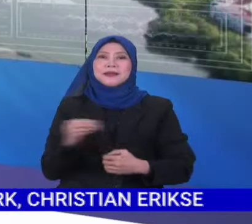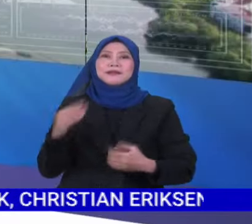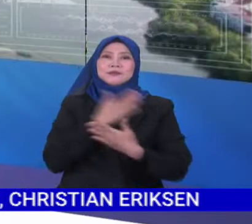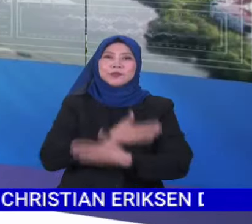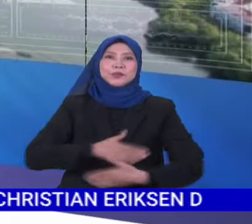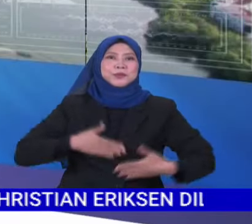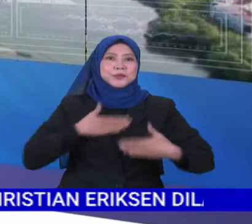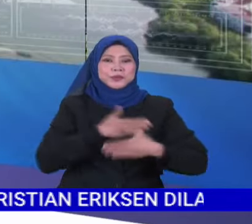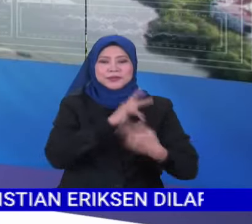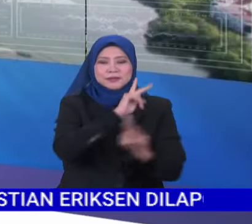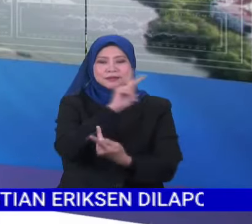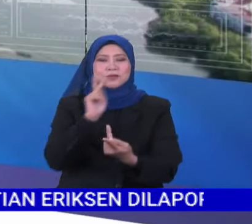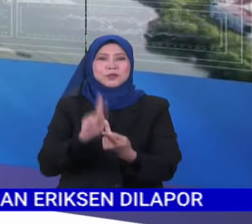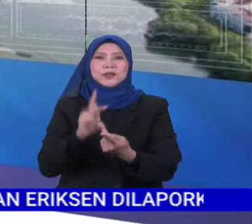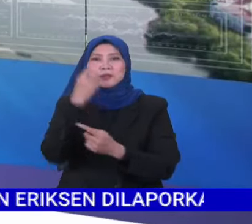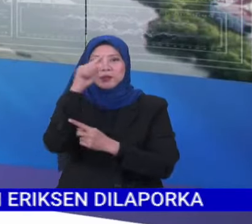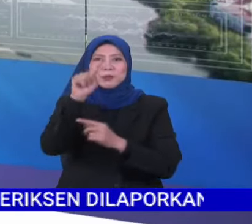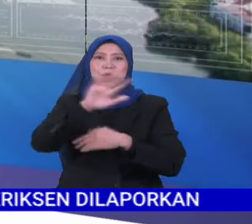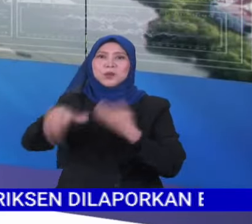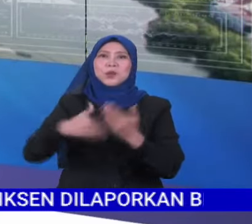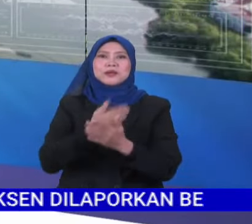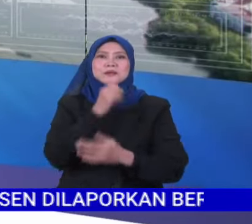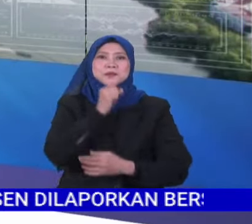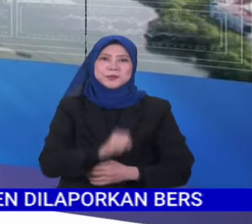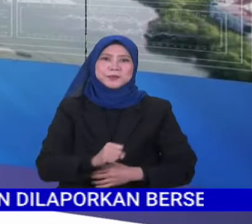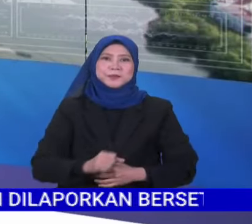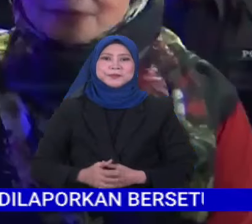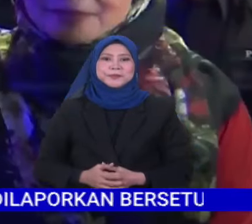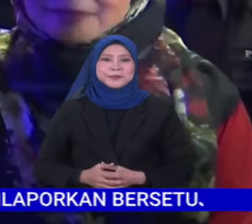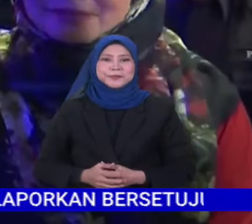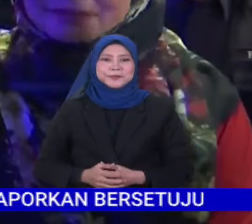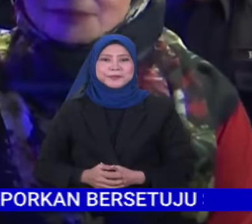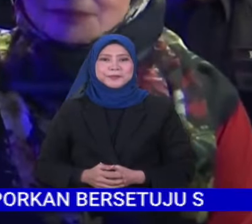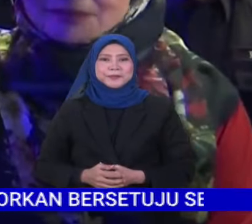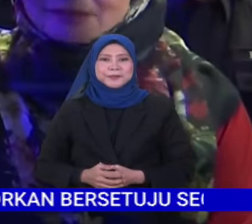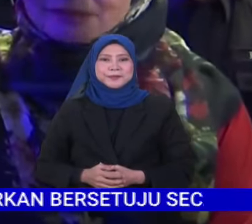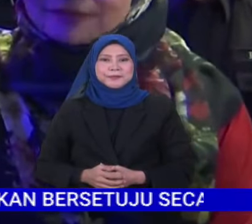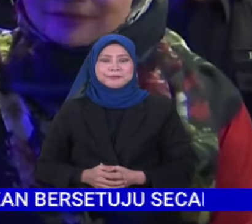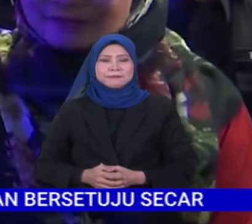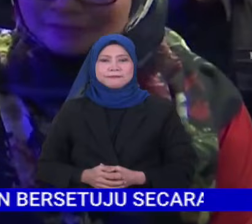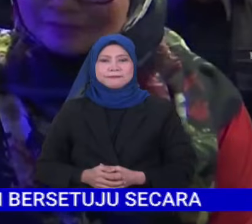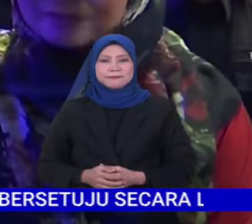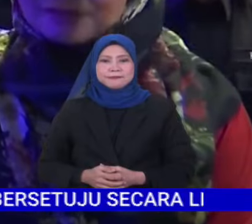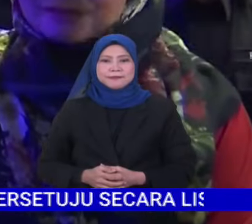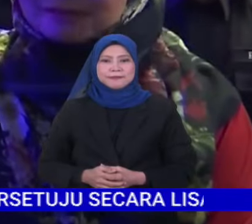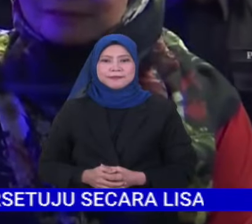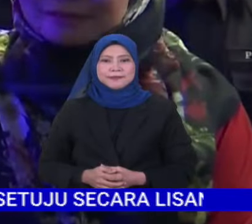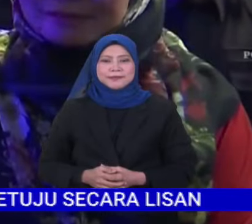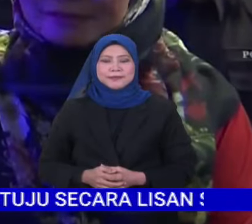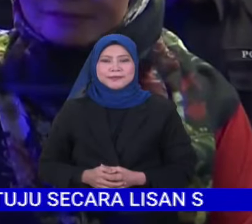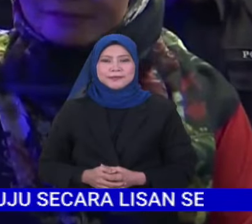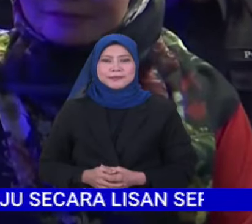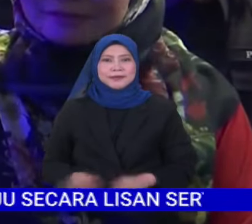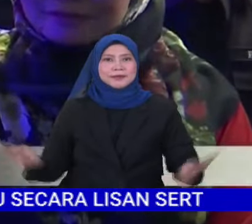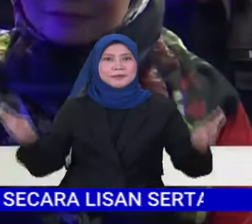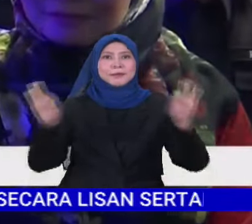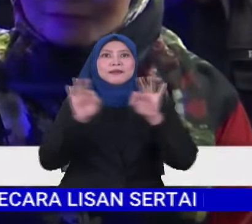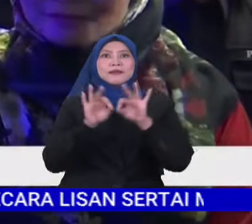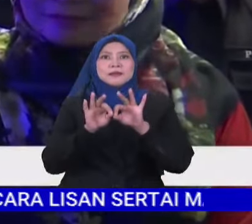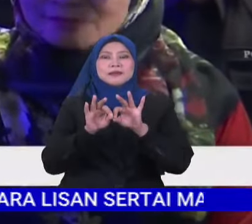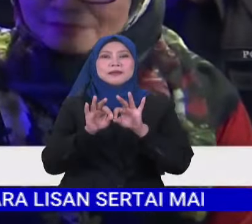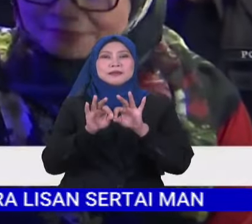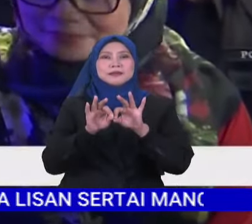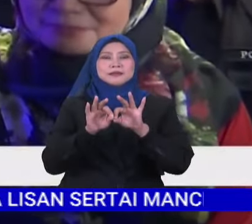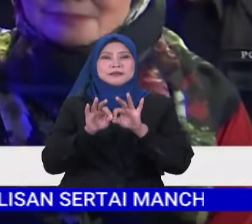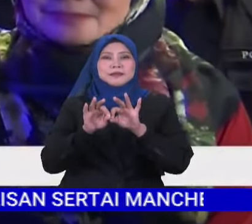hiburan yang sesuai untuk segenap peringkat ia mengimbau paling utama setelah